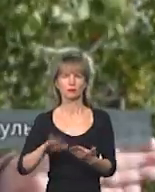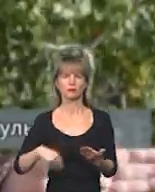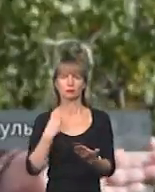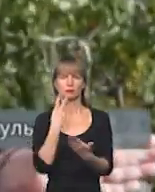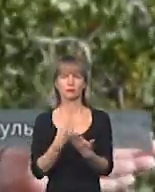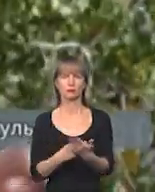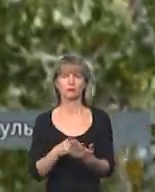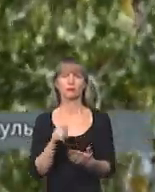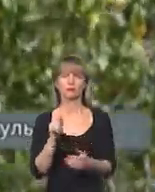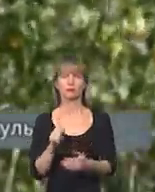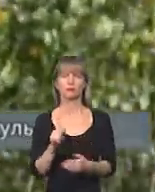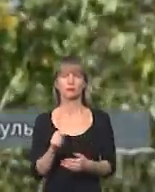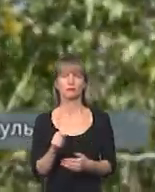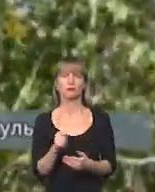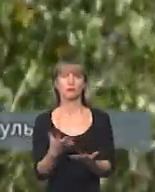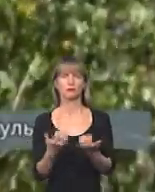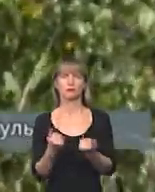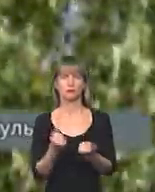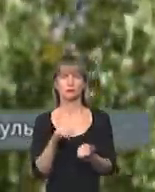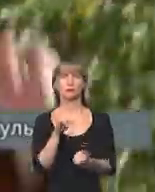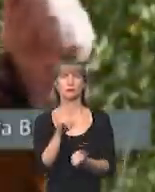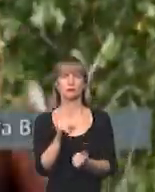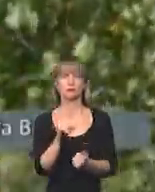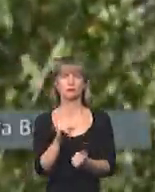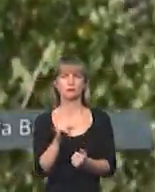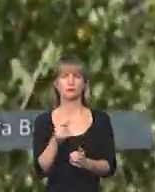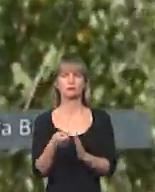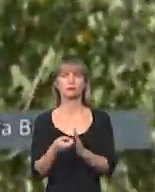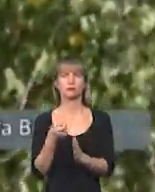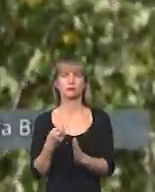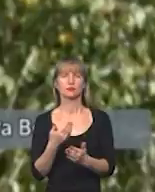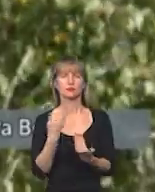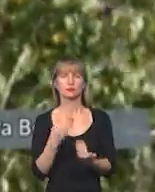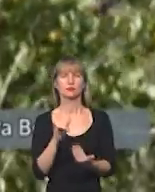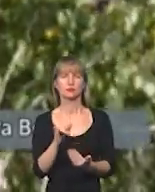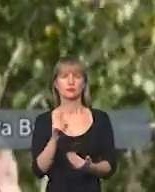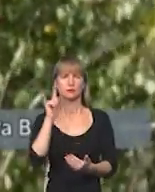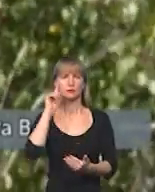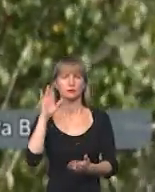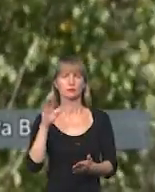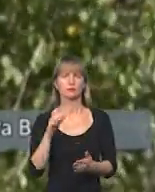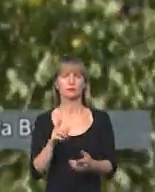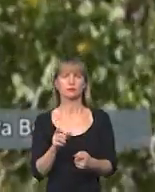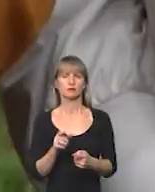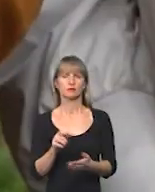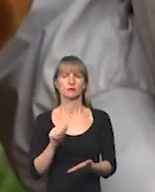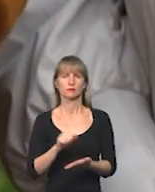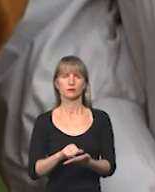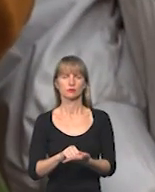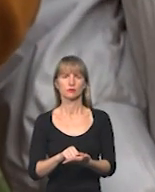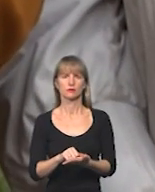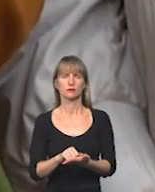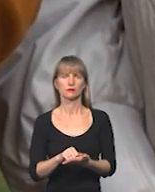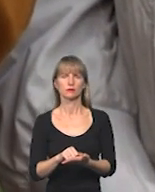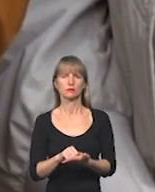Вот у Марии Белик взял интервью культовый такой, можно сказать, легендарный кинодокументалист Дзыга Вертов.